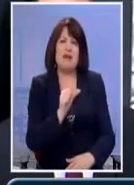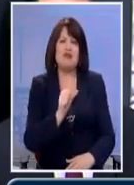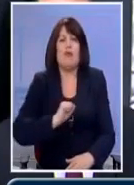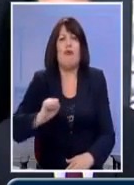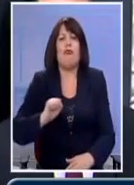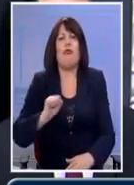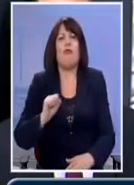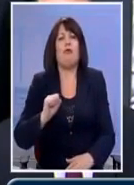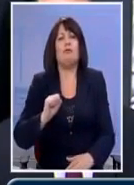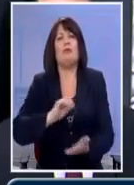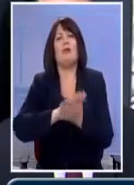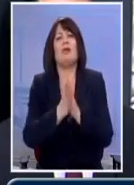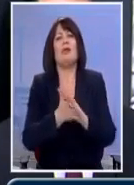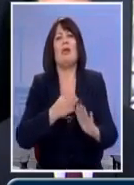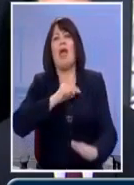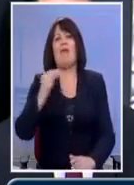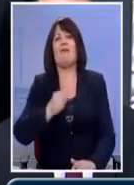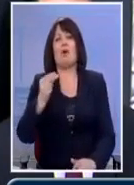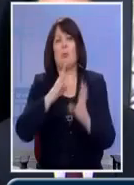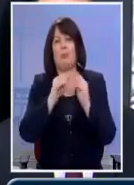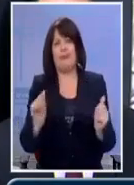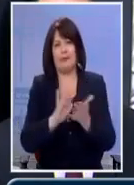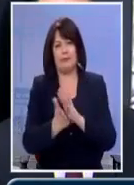της εξαφανίσεως του ευρώ